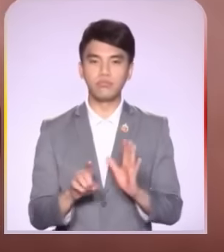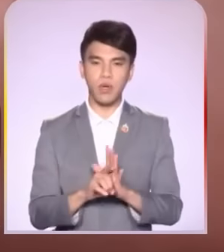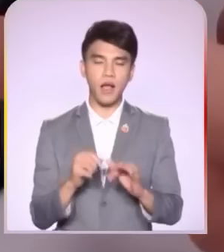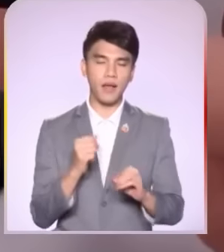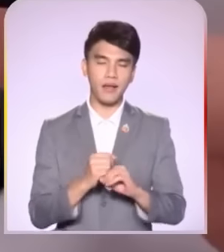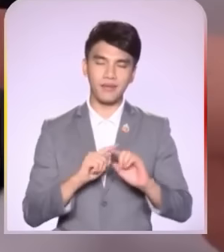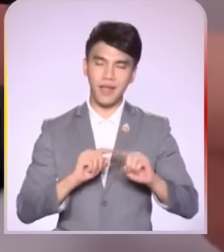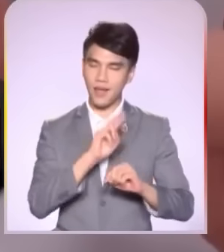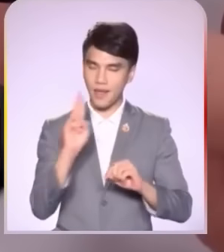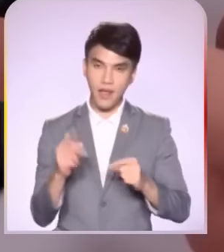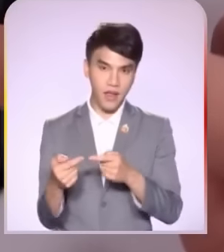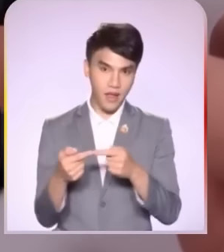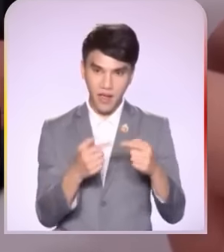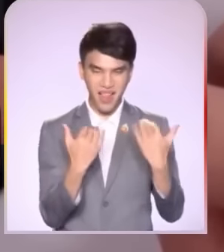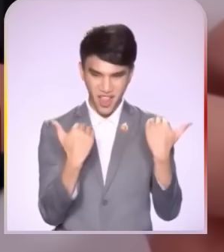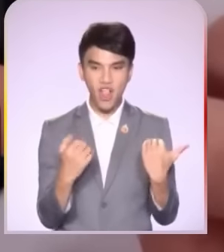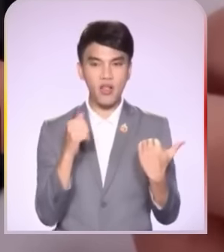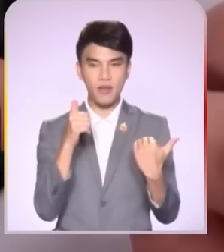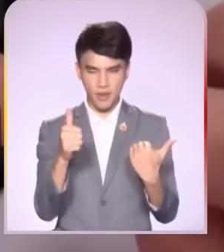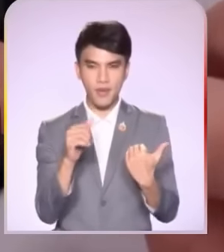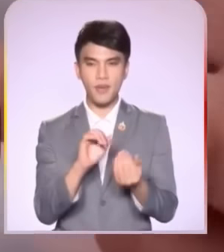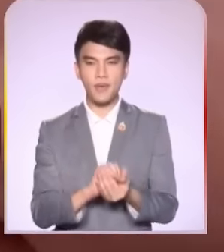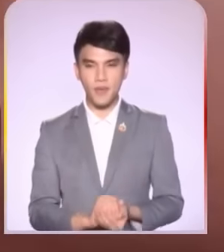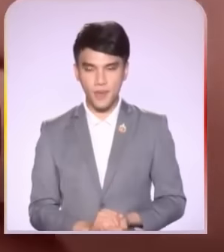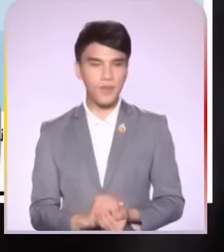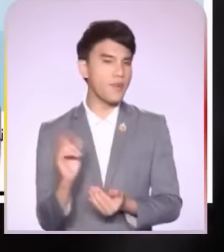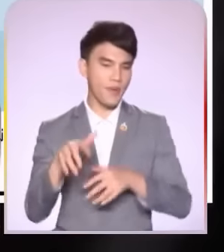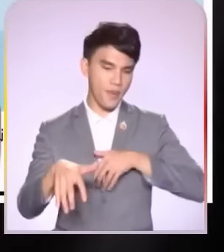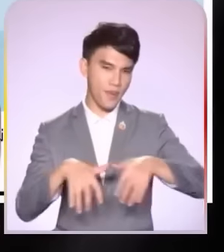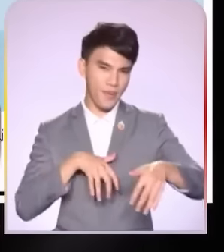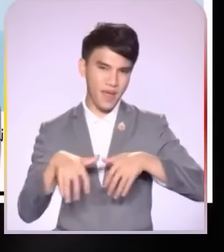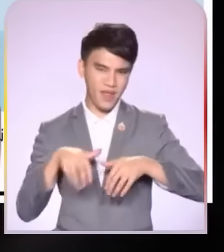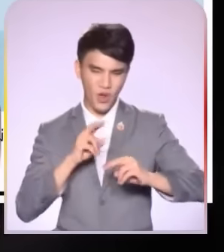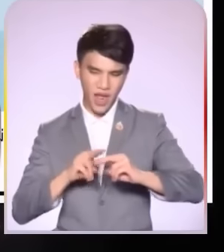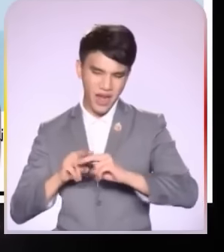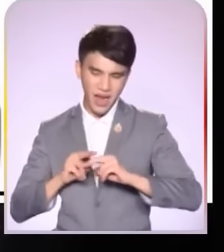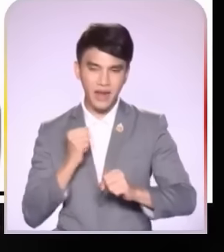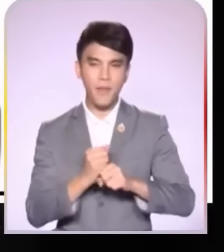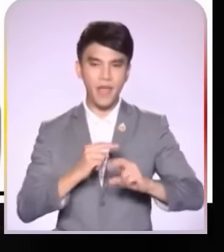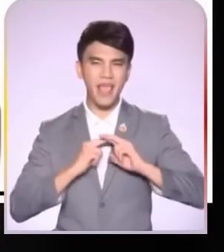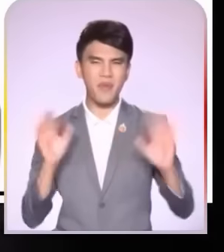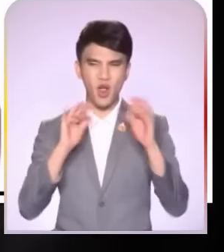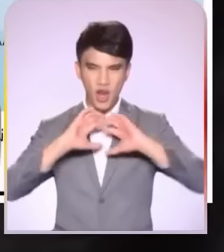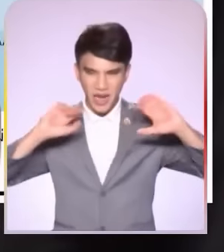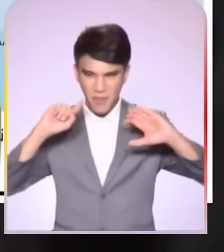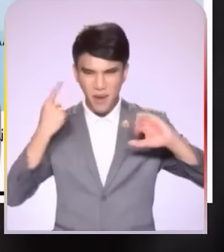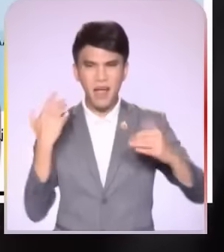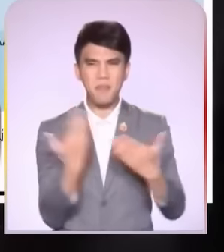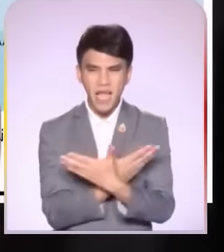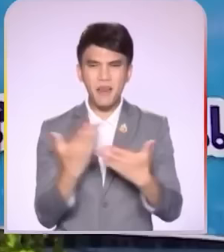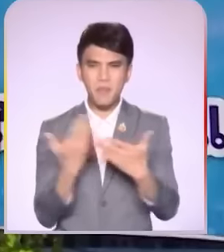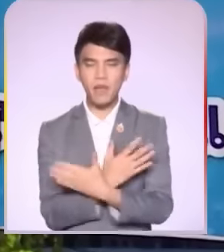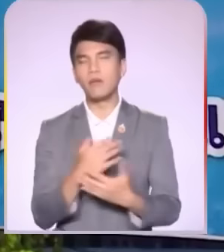ราวแต่ใช้อย่างต่อเนื่องอันนี้เป็นเรื่องดีนะ ค่ะ เนื่องจากประชาชนไม่ต้องมานั่งแบบโหลดแอปนู่นเดี๋ยวพอรัฐบาลใหม่เข้ามาก็เปลี่ยน